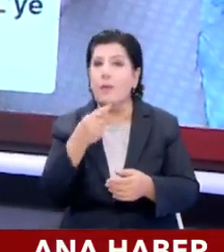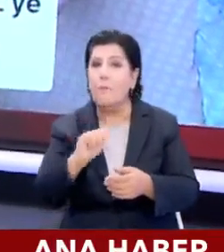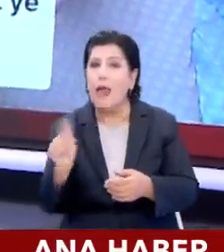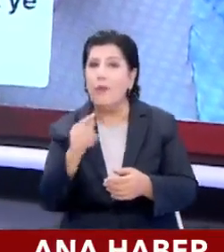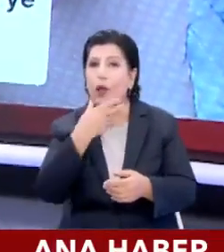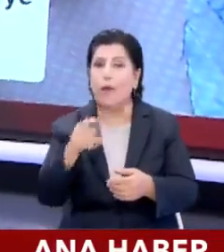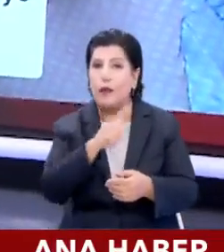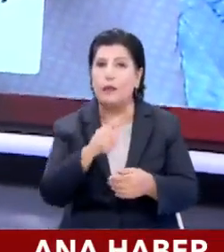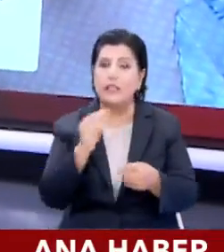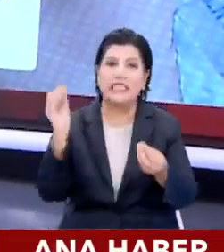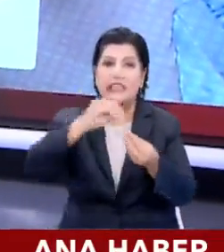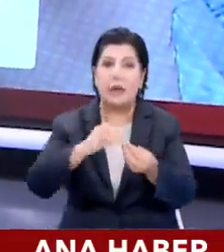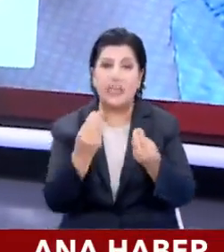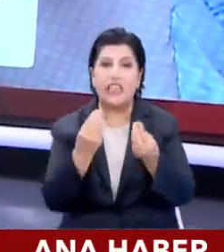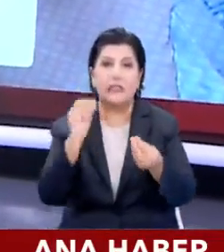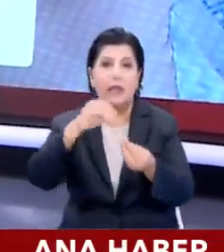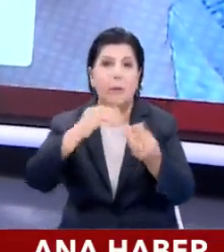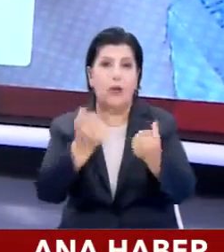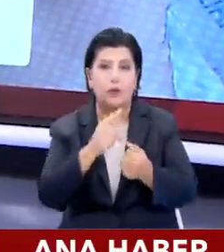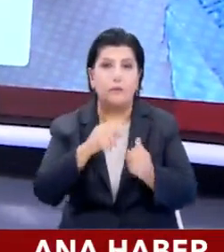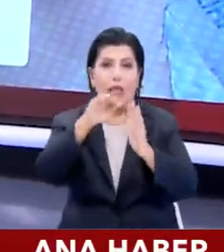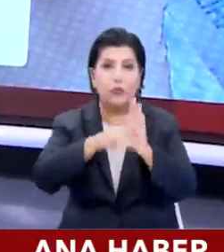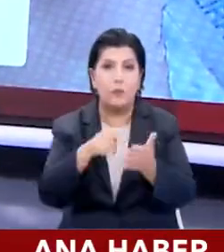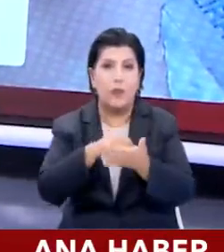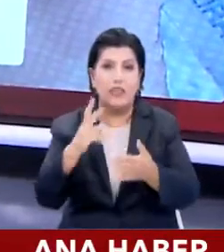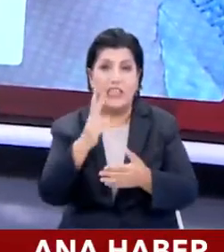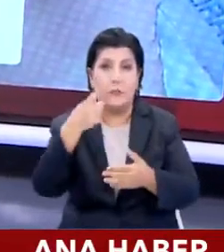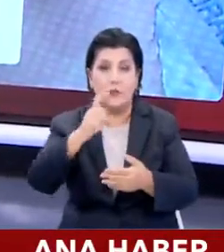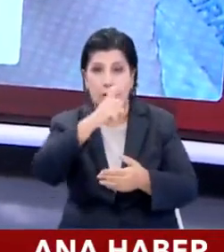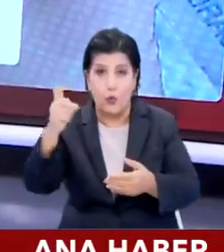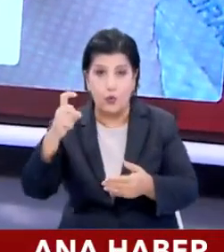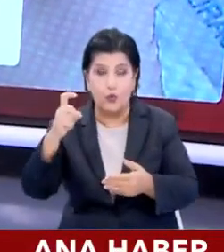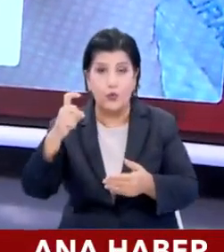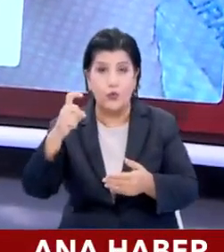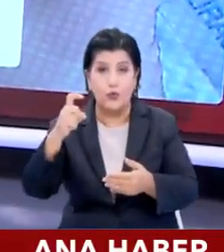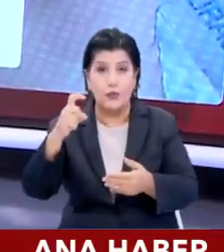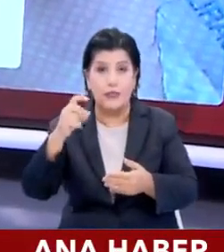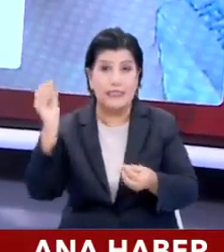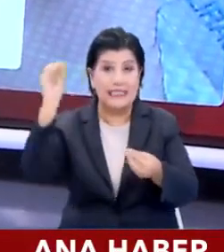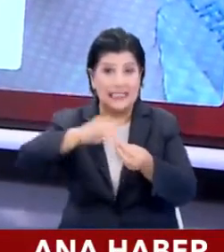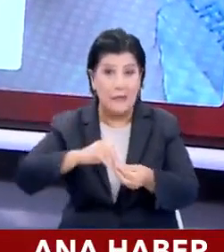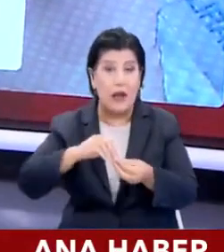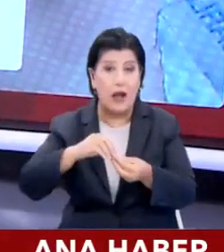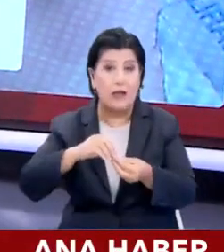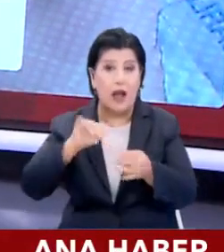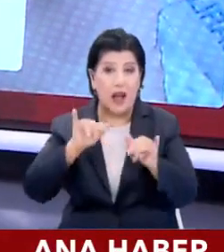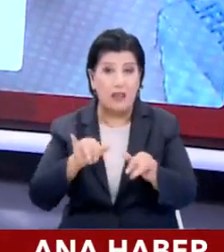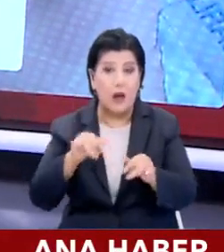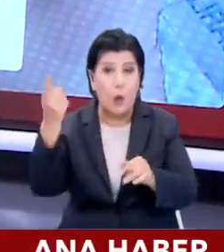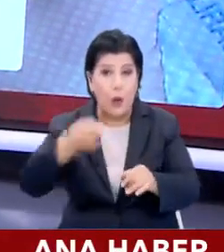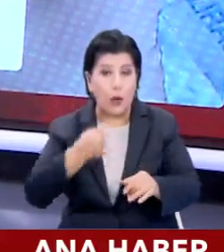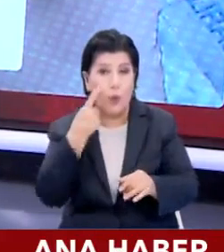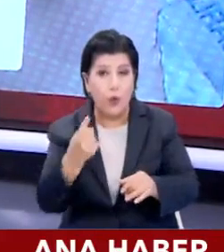sayılır bir zam alacak memur emeklisi için en düşük maaş 7.000.901 TL zam artışı aynı